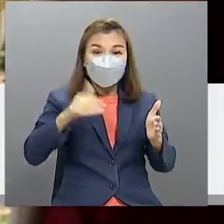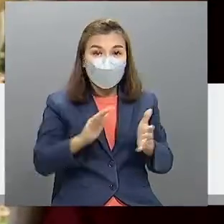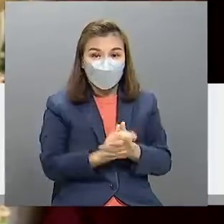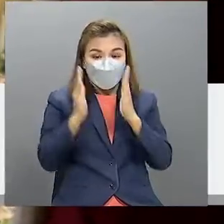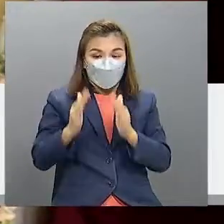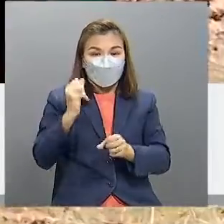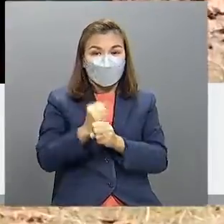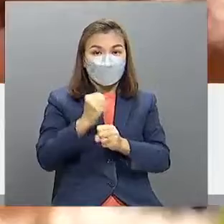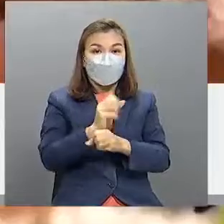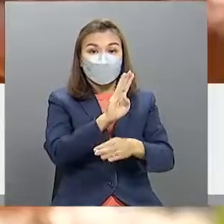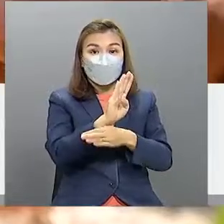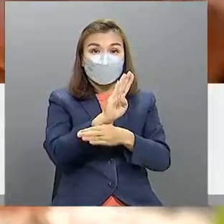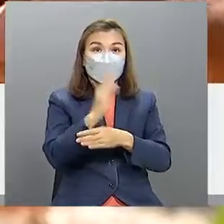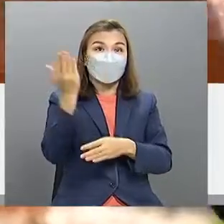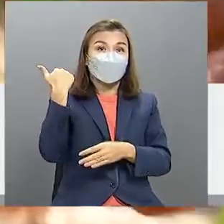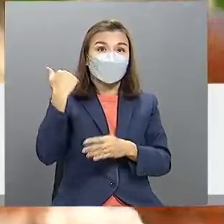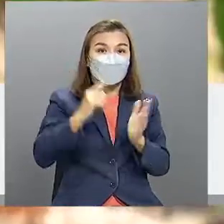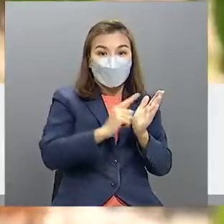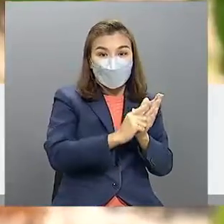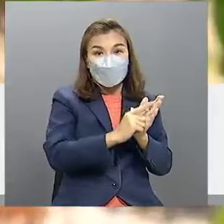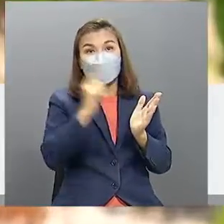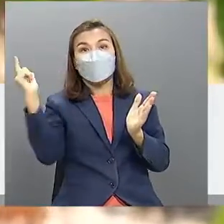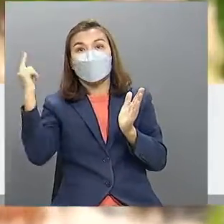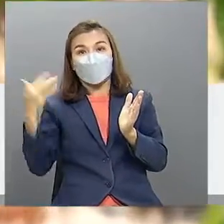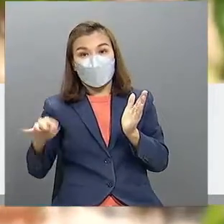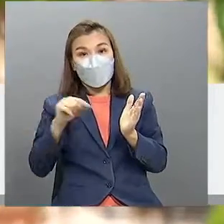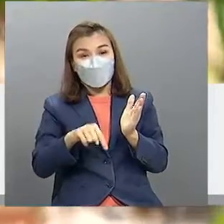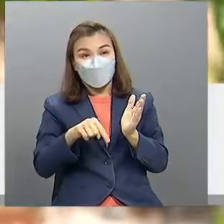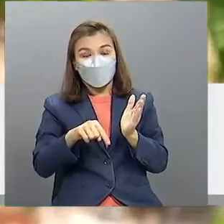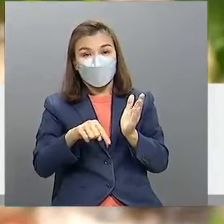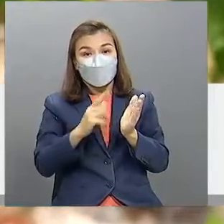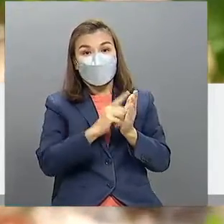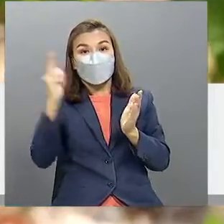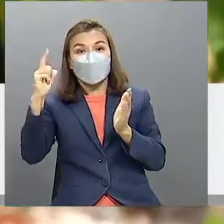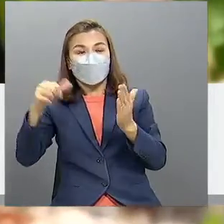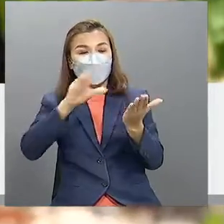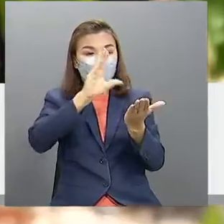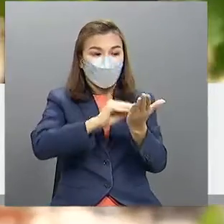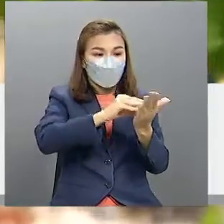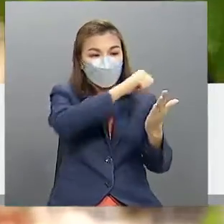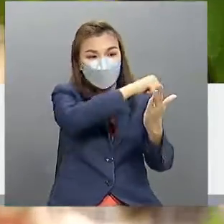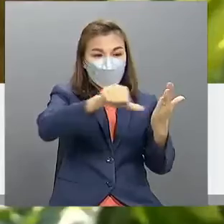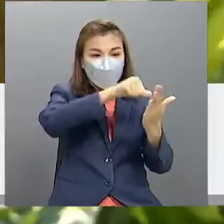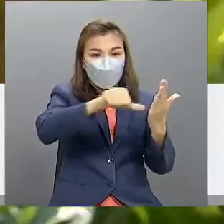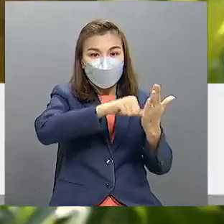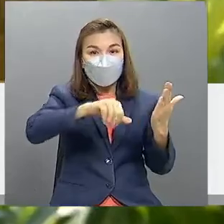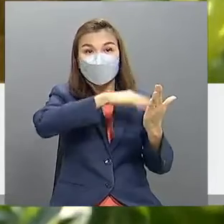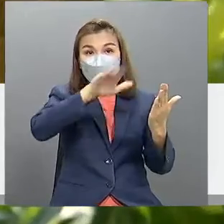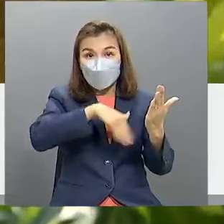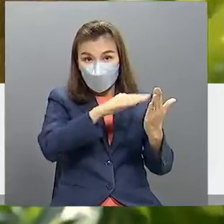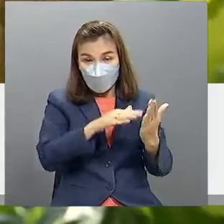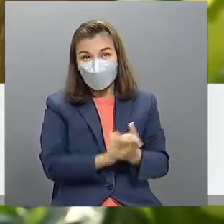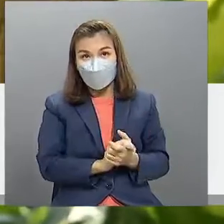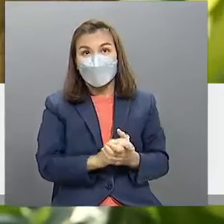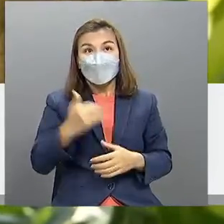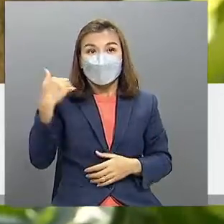ริษัทแล้วลาออกจากบริษัทไปปรากฏว่าลบข้อมูลเกษตรกรออกไปจากระบบแถมยังนำสัญญาเกษต